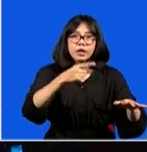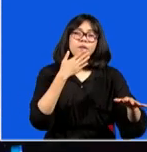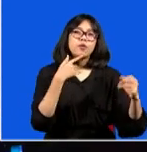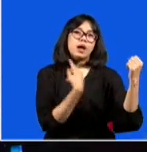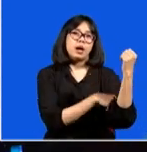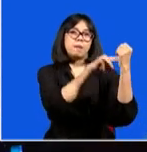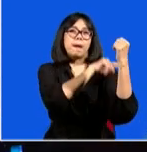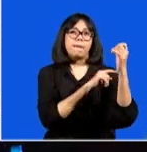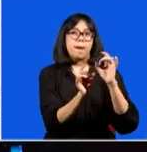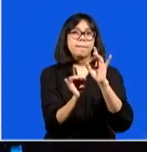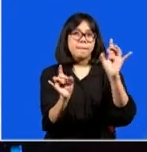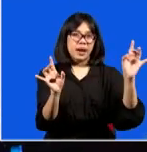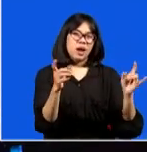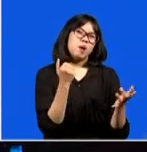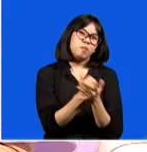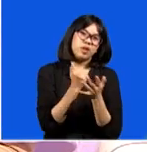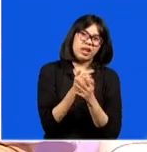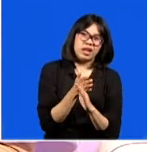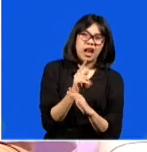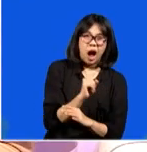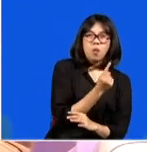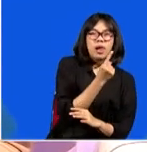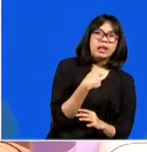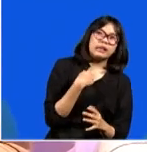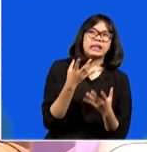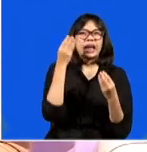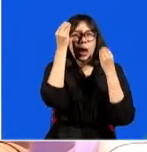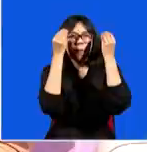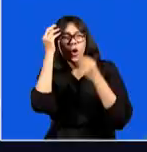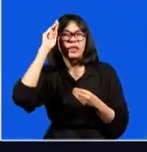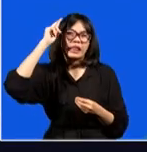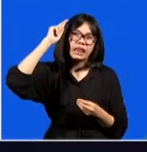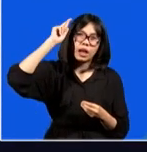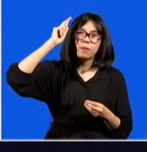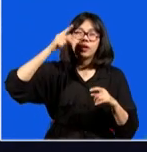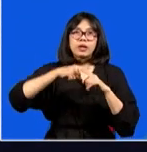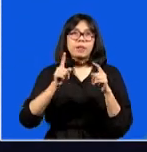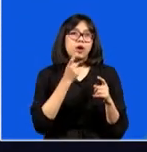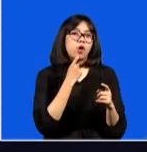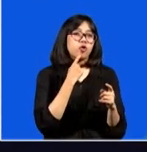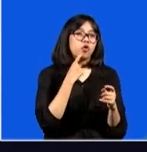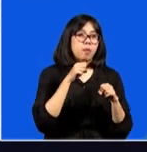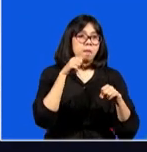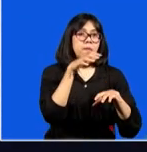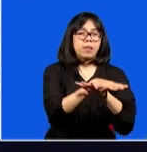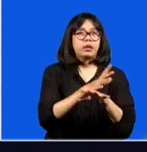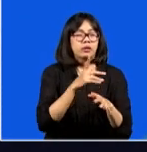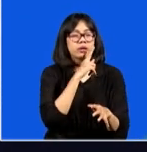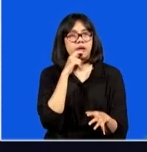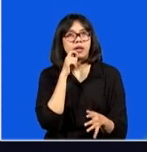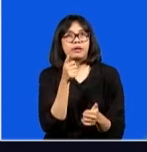yang berbeda kepada anak-anak walaupun awalnya kelihatannya Repot ya tetapi kalau kita mencoba Eh ternyata bisa gitu